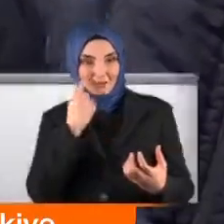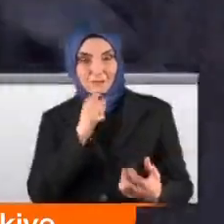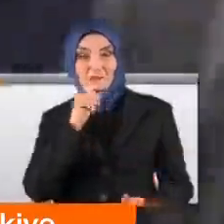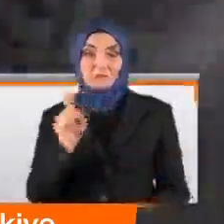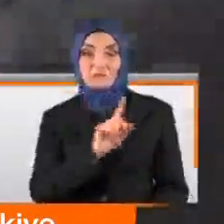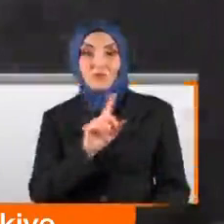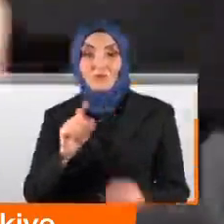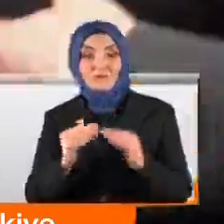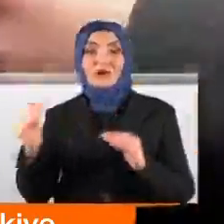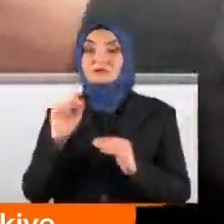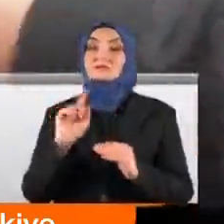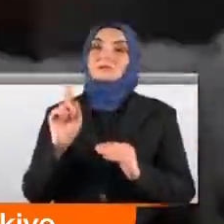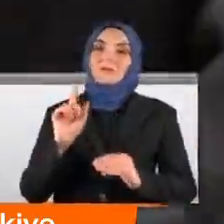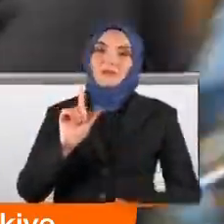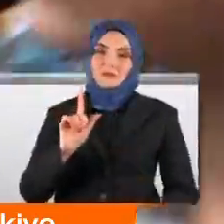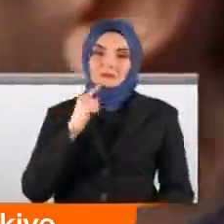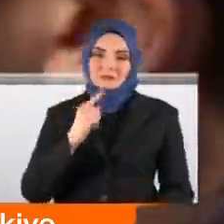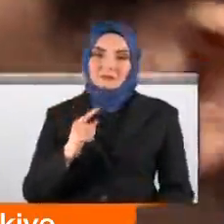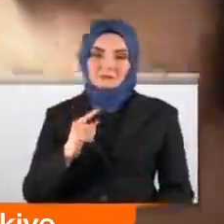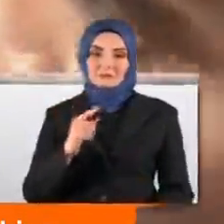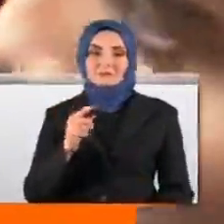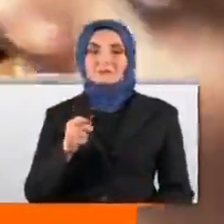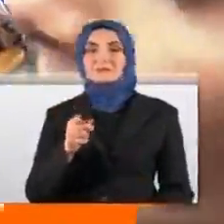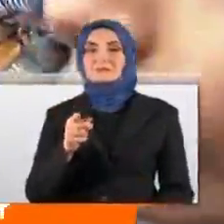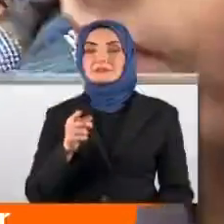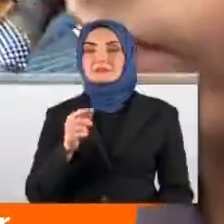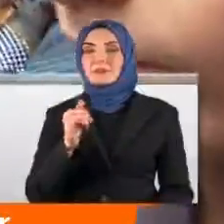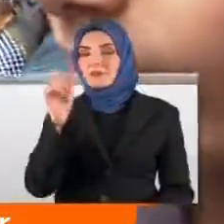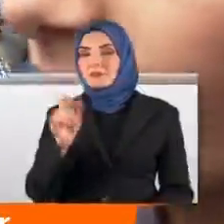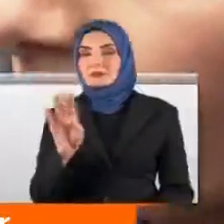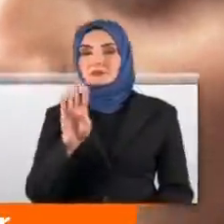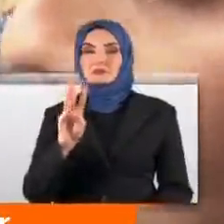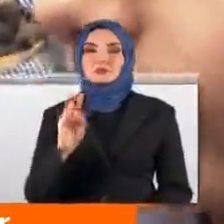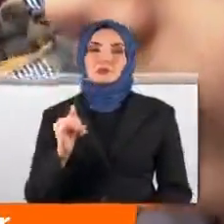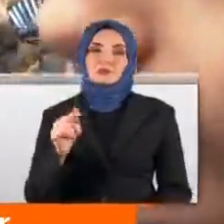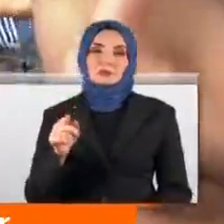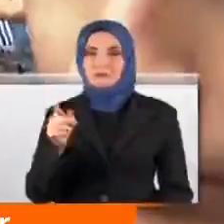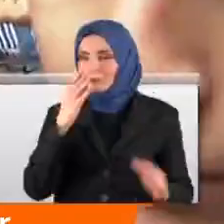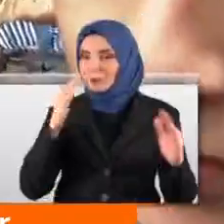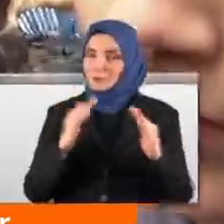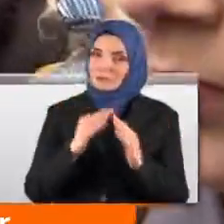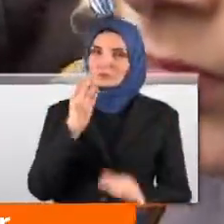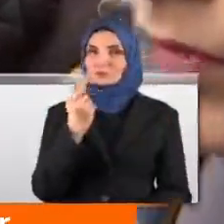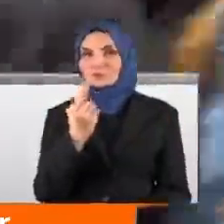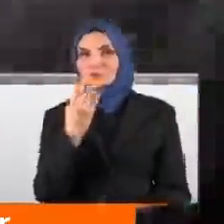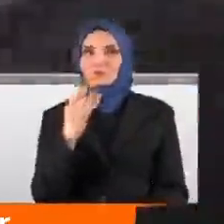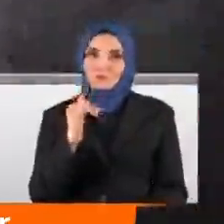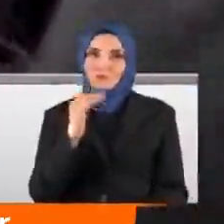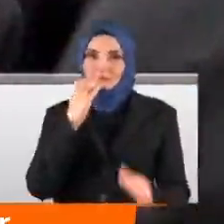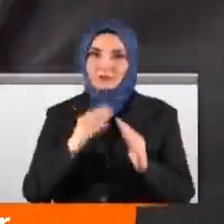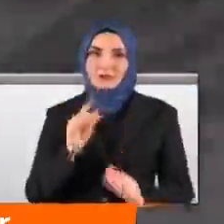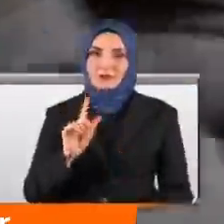Çantan 6 kilo 20 gram. Sen kaç kilosun? Ben 43 kiloyum. Yani senin aslında 3,5-4 kilo taşıman gerekiyor.